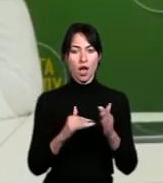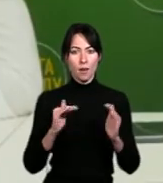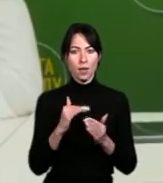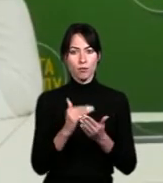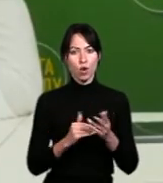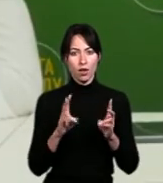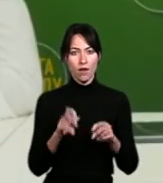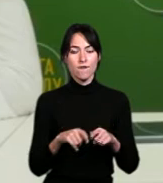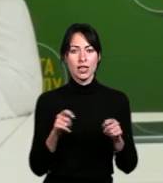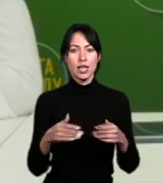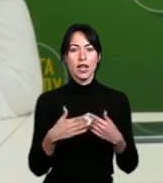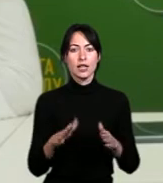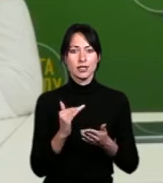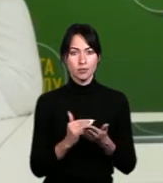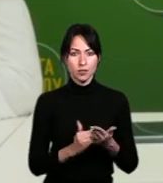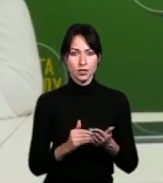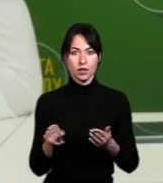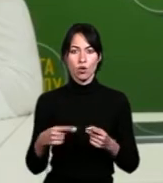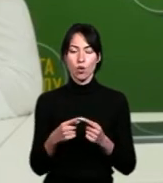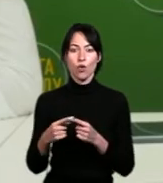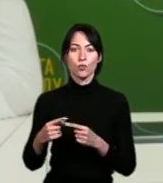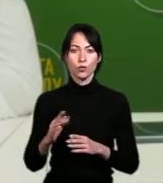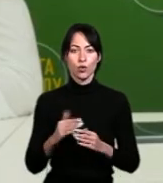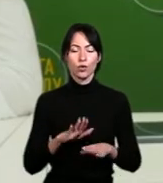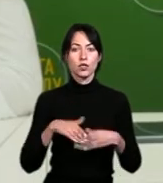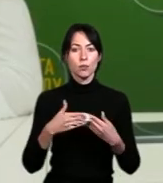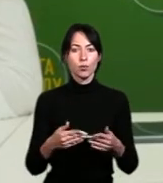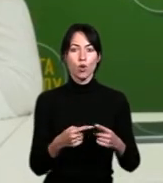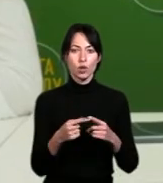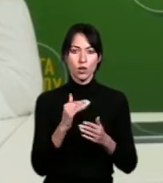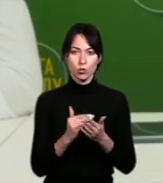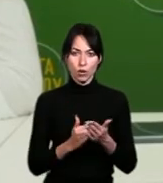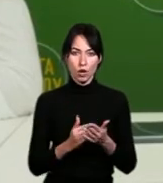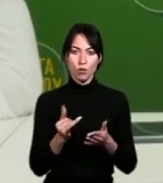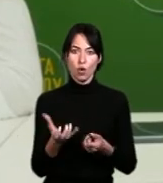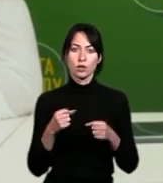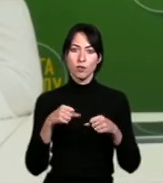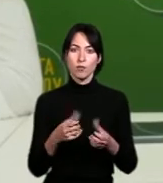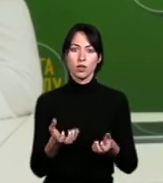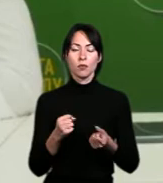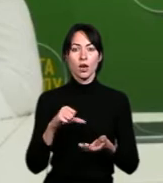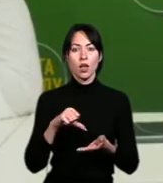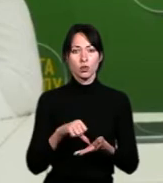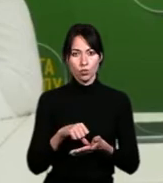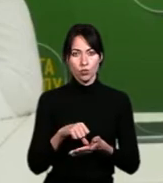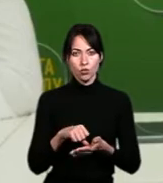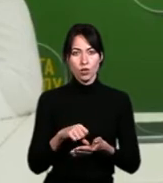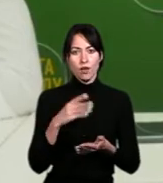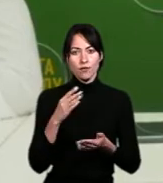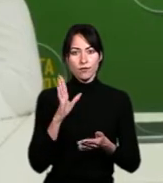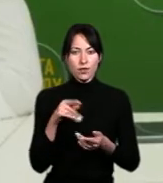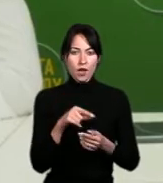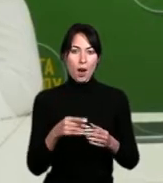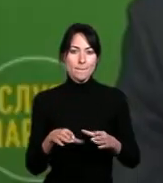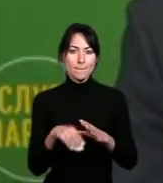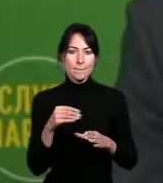кожен бажаючий, який вирішив запропонувати конкретну програму розвитку певної території, отримав право брати участь в своєрідному партійному